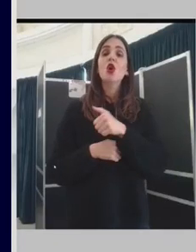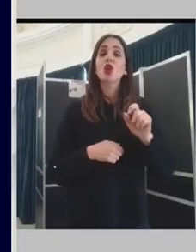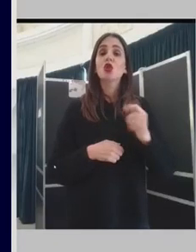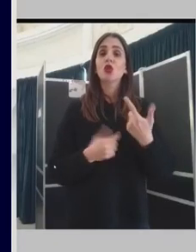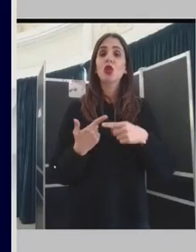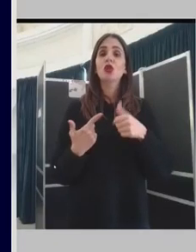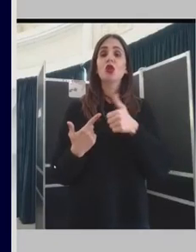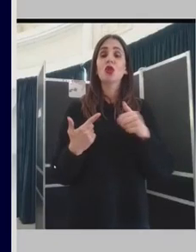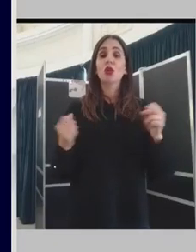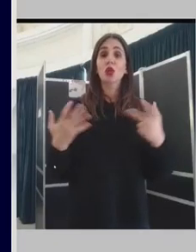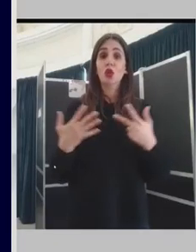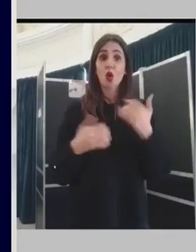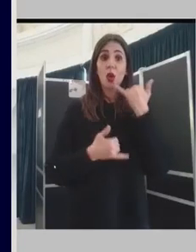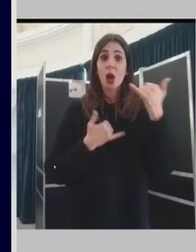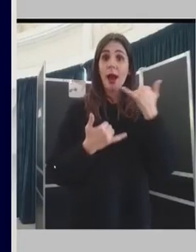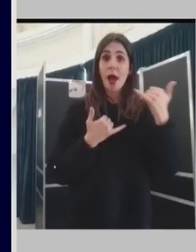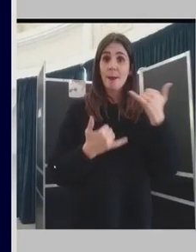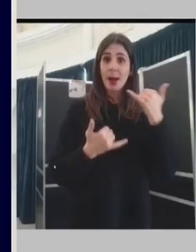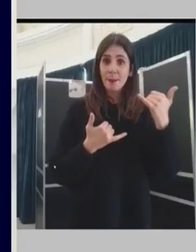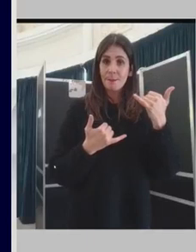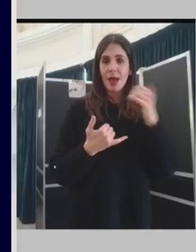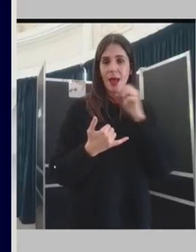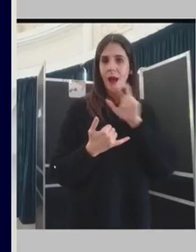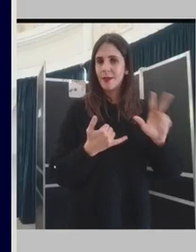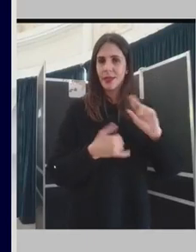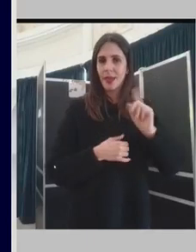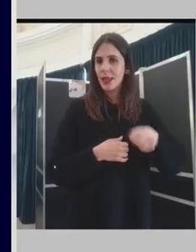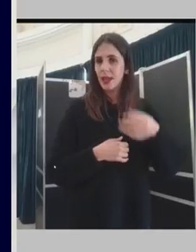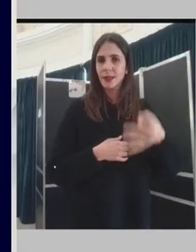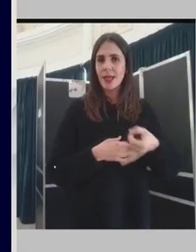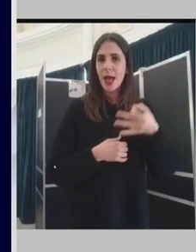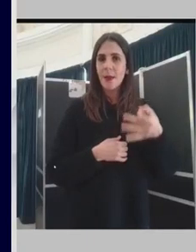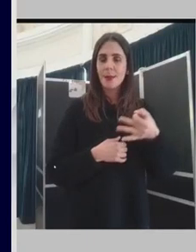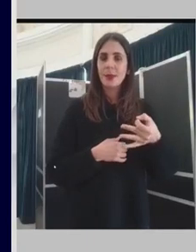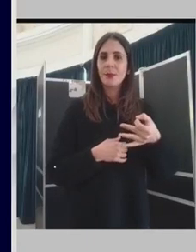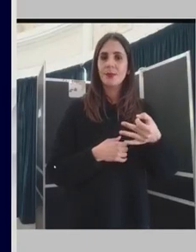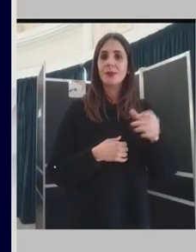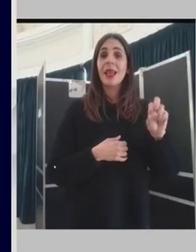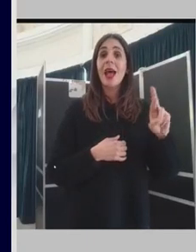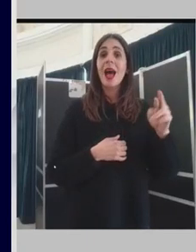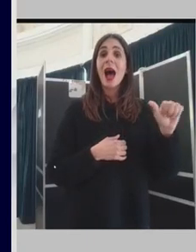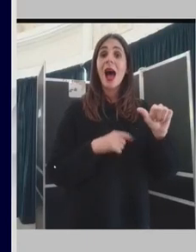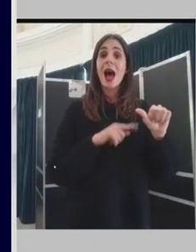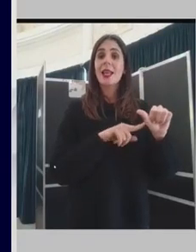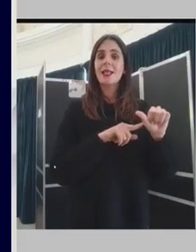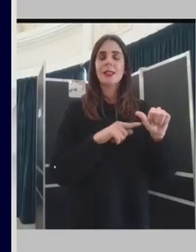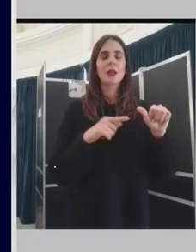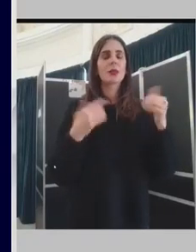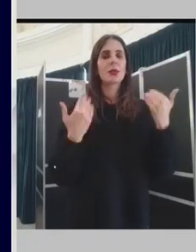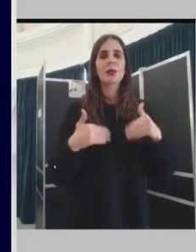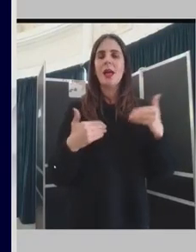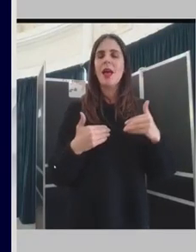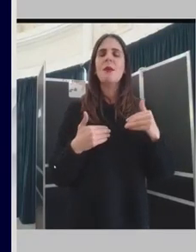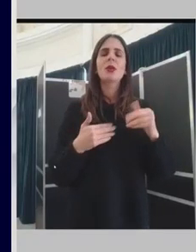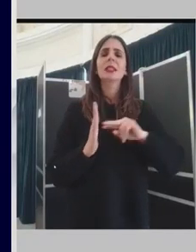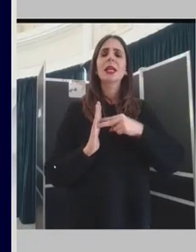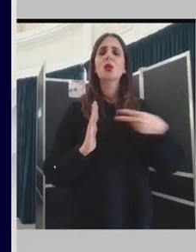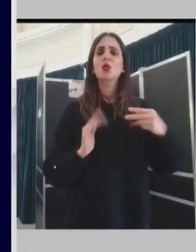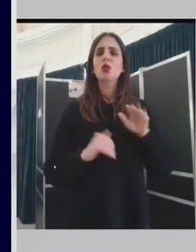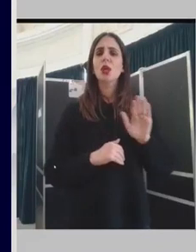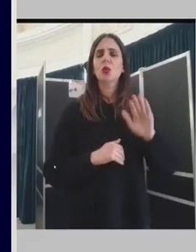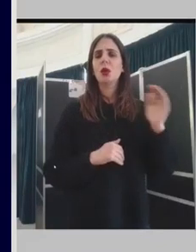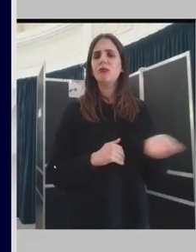soccorso, ecco, come ha spiegato prima l'area 618, veramente è fantastico la tecnologia, quindi